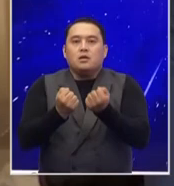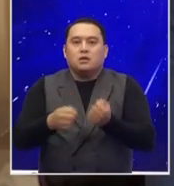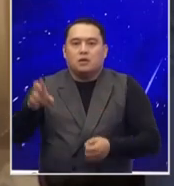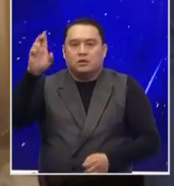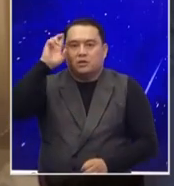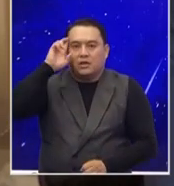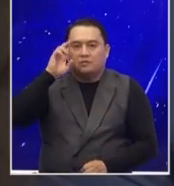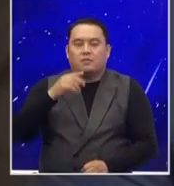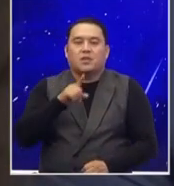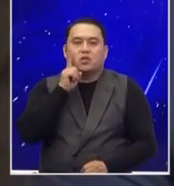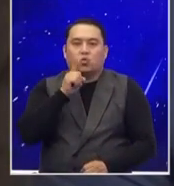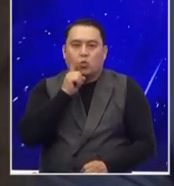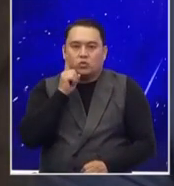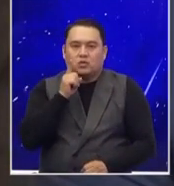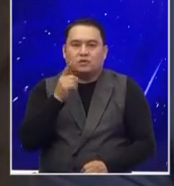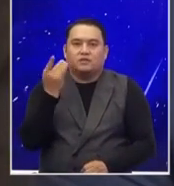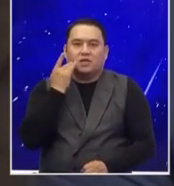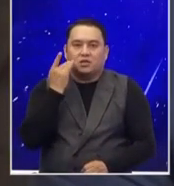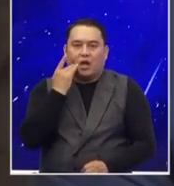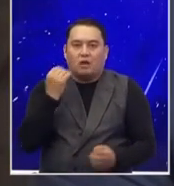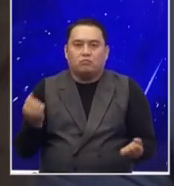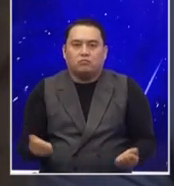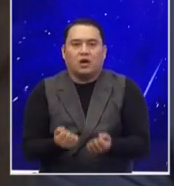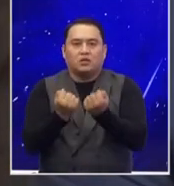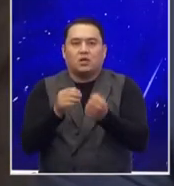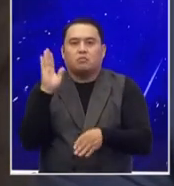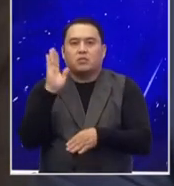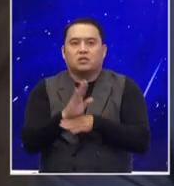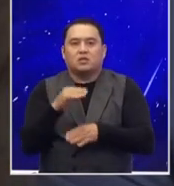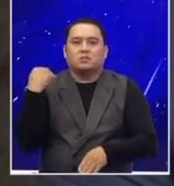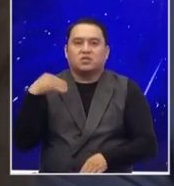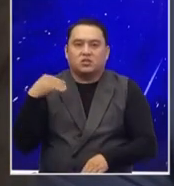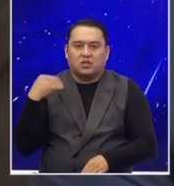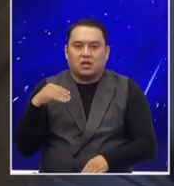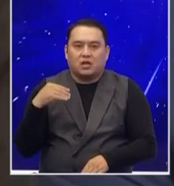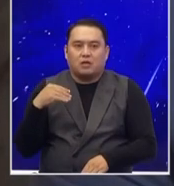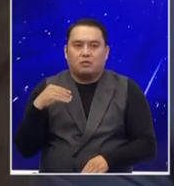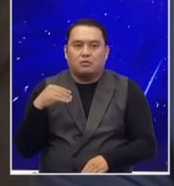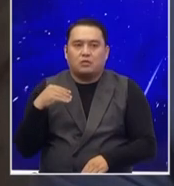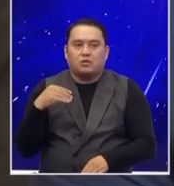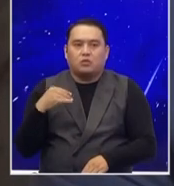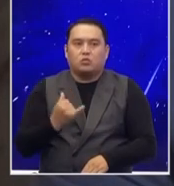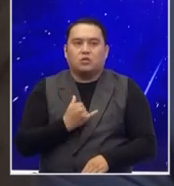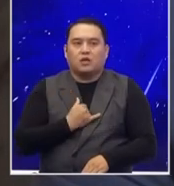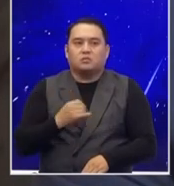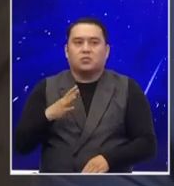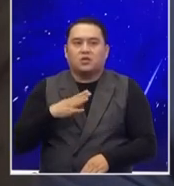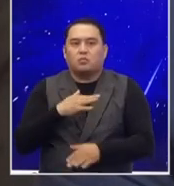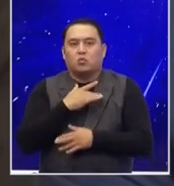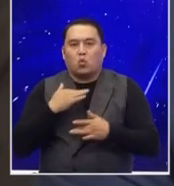государства, молодежи. Профсоюз всегда поддерживает послание президента. В послании президента было